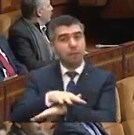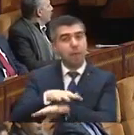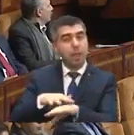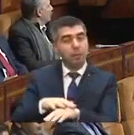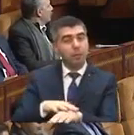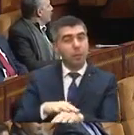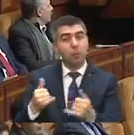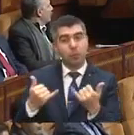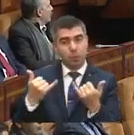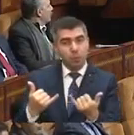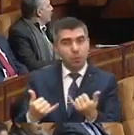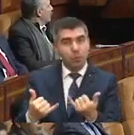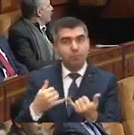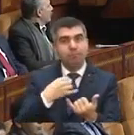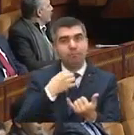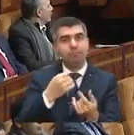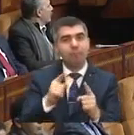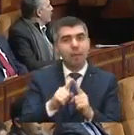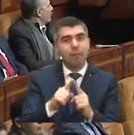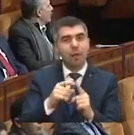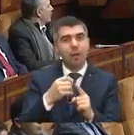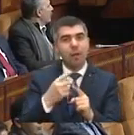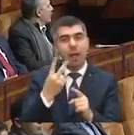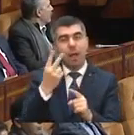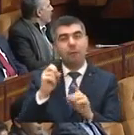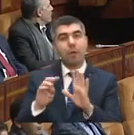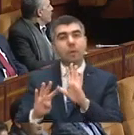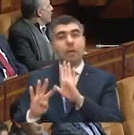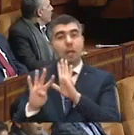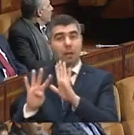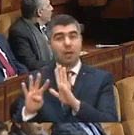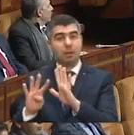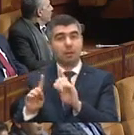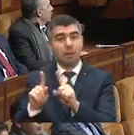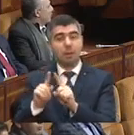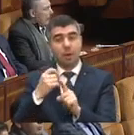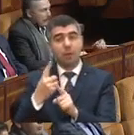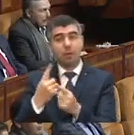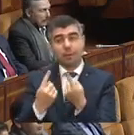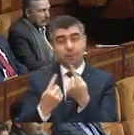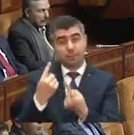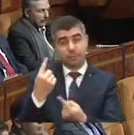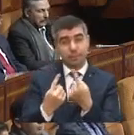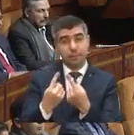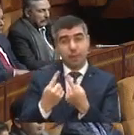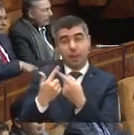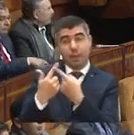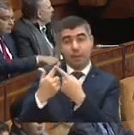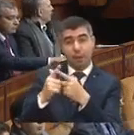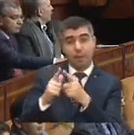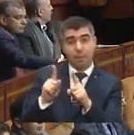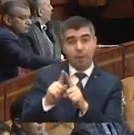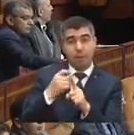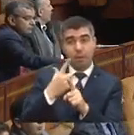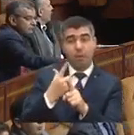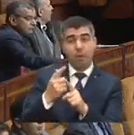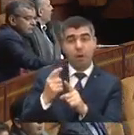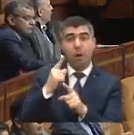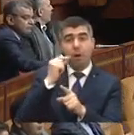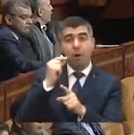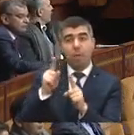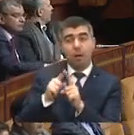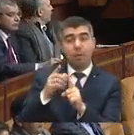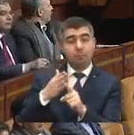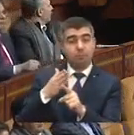لي راه حنا في 2019 كاين راجل كيجي في حافله كهربائيه من باب دكاله حتى لدوار العسكر وكينتقل